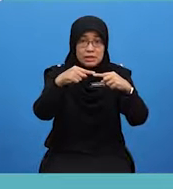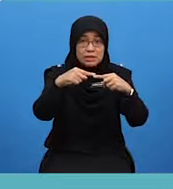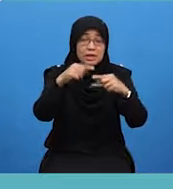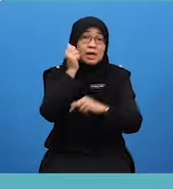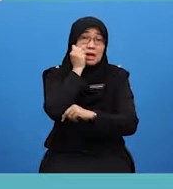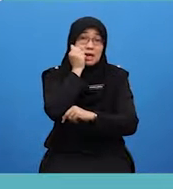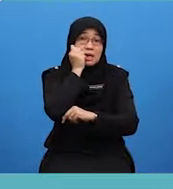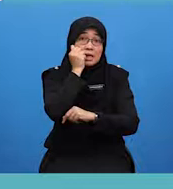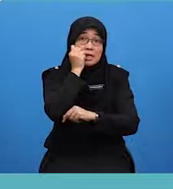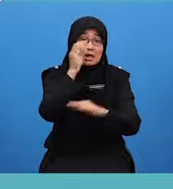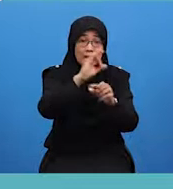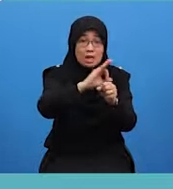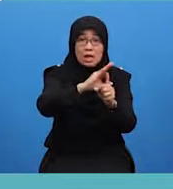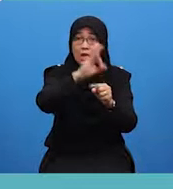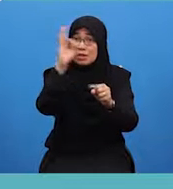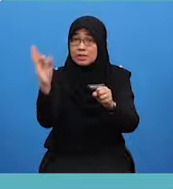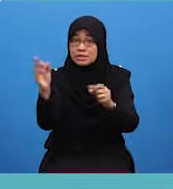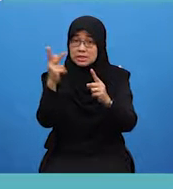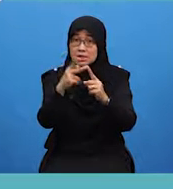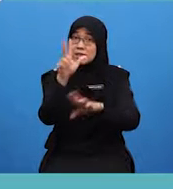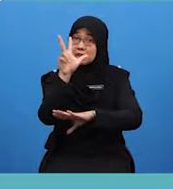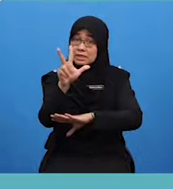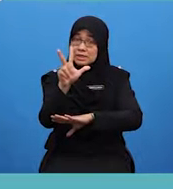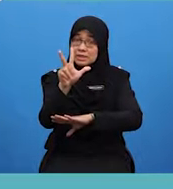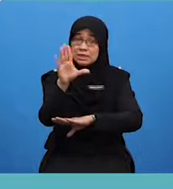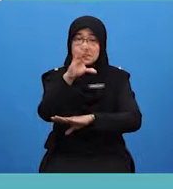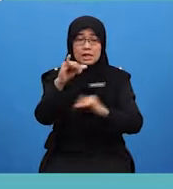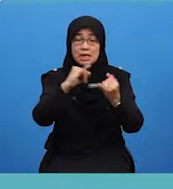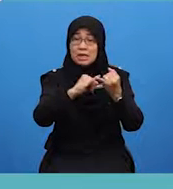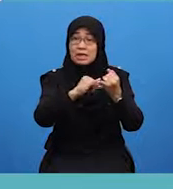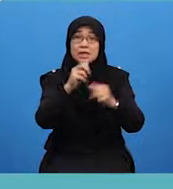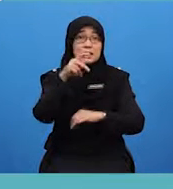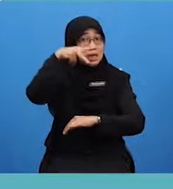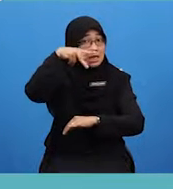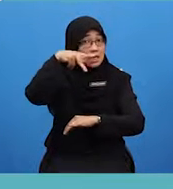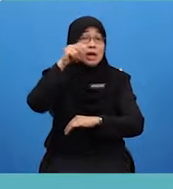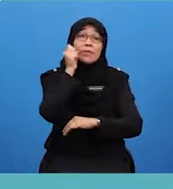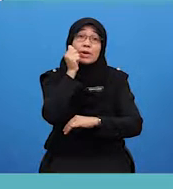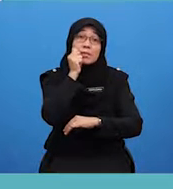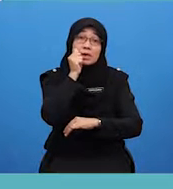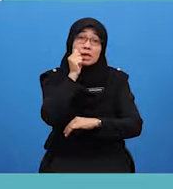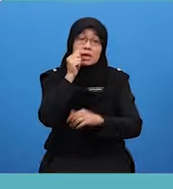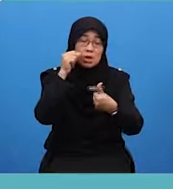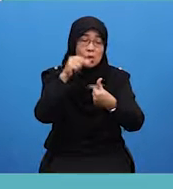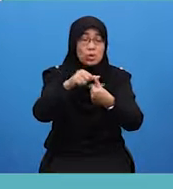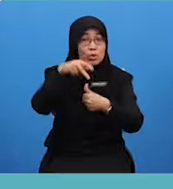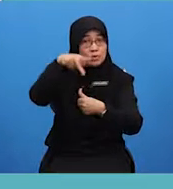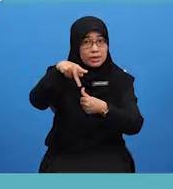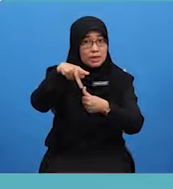fasa ketiga. Terakhir sekali, perempuan, iaitu huruf P, boleh dikaitkan dengan